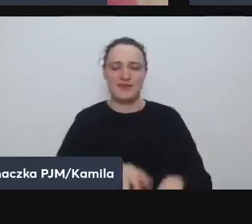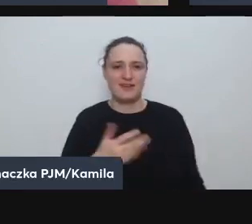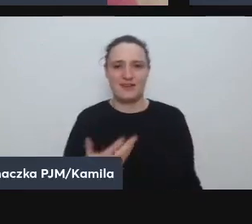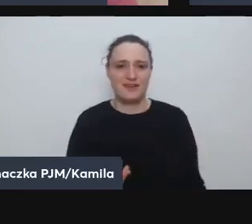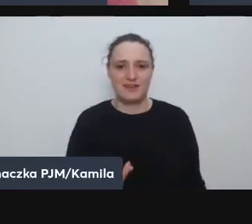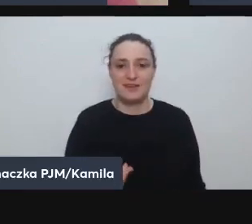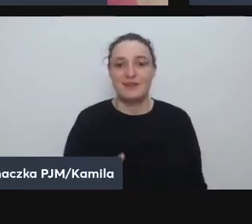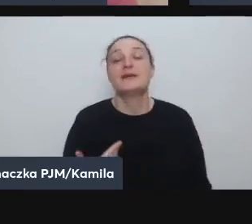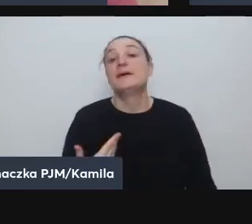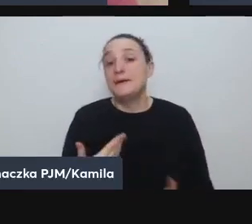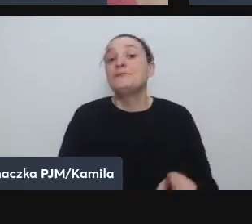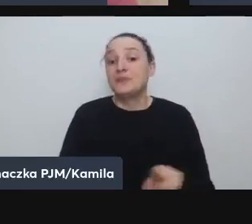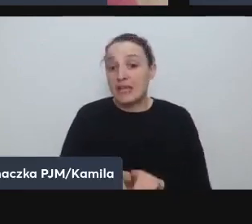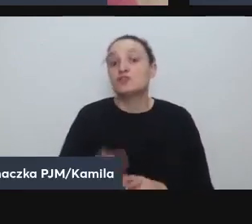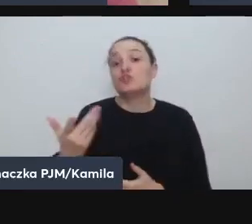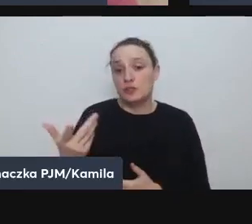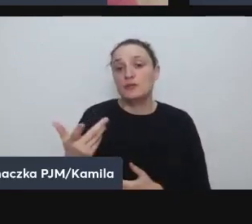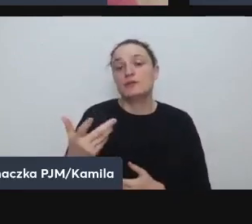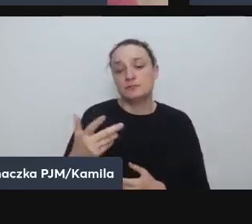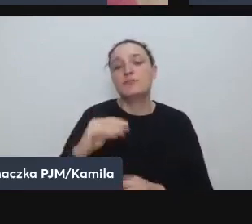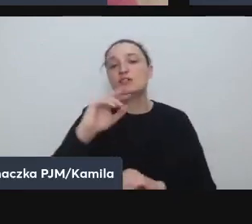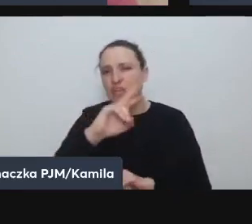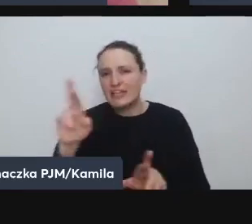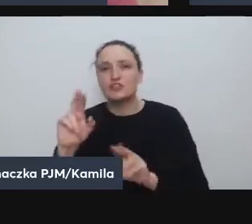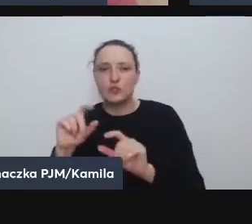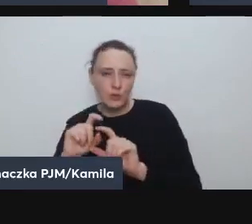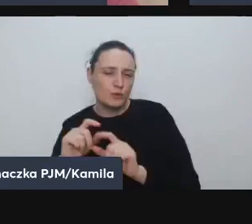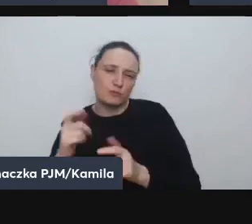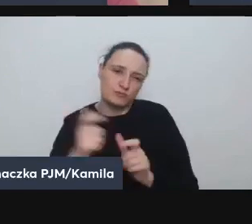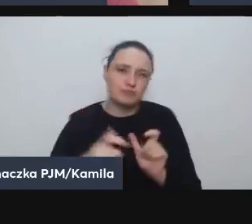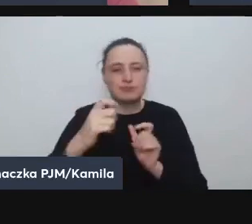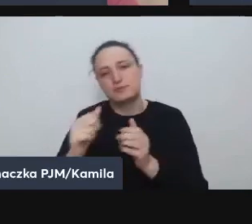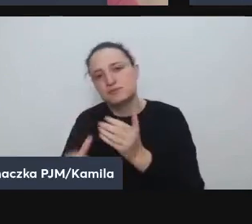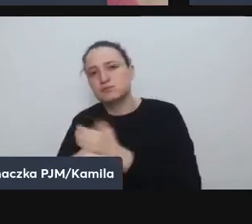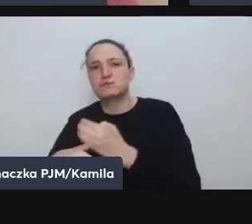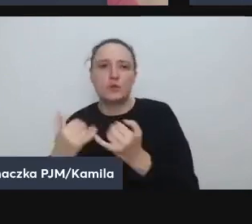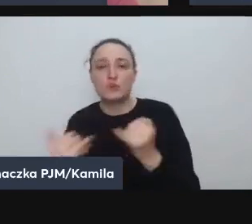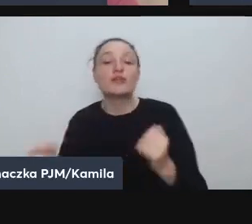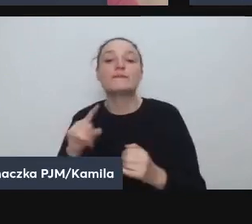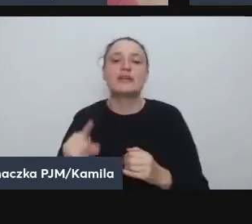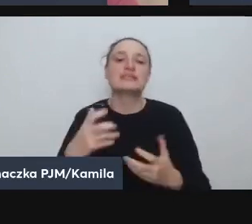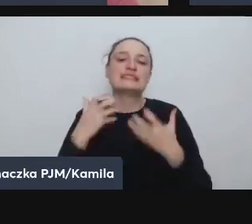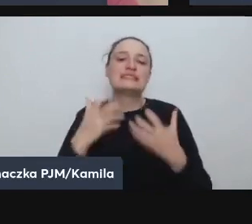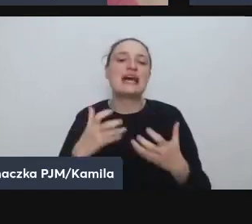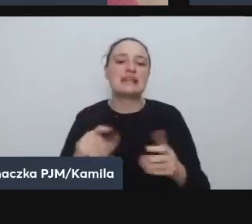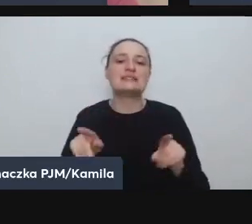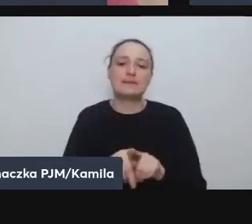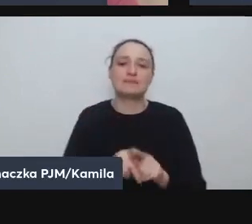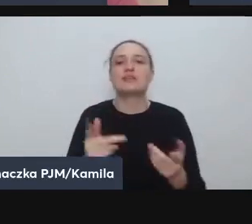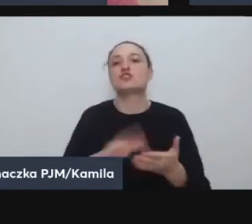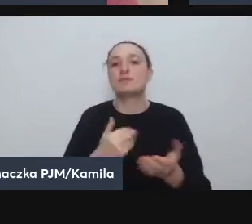oprócz produktów menstruacyjnych, to co Tosia ma, to ja też zachęcam, chociaż to już jest często droższa sprawa, do zaopatrzenia się w modele